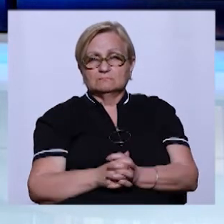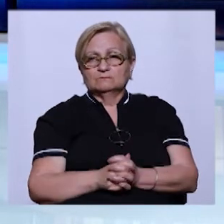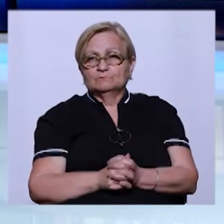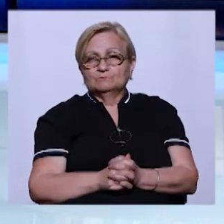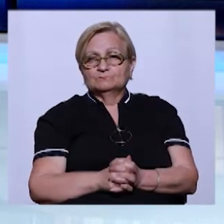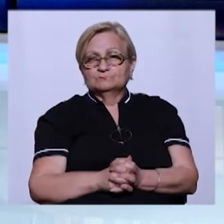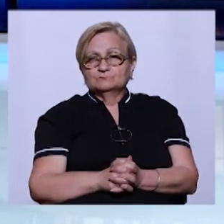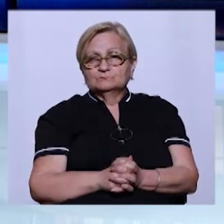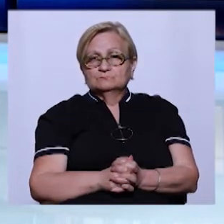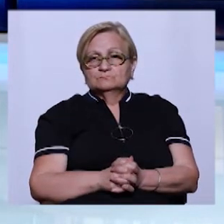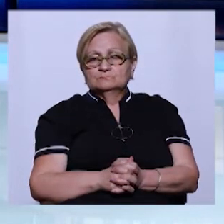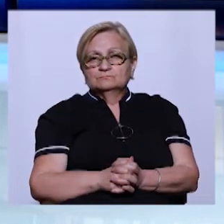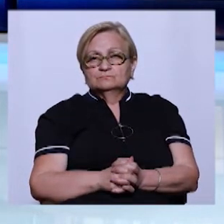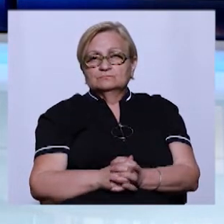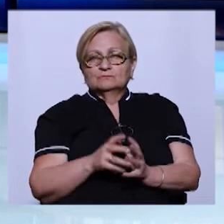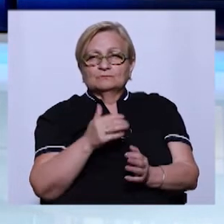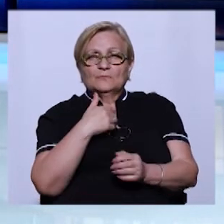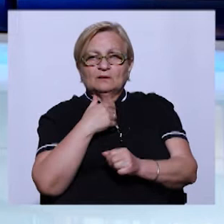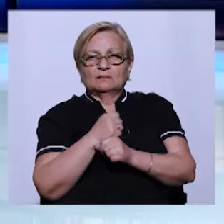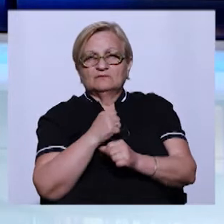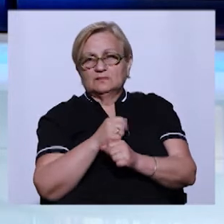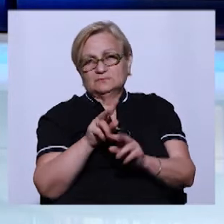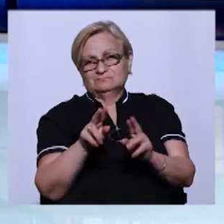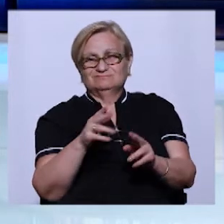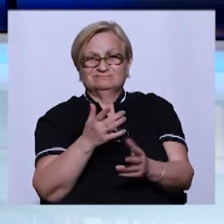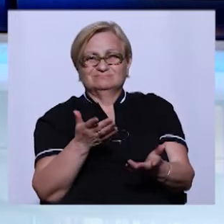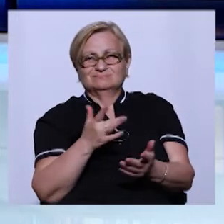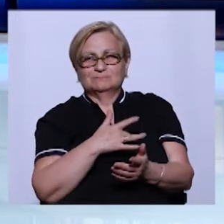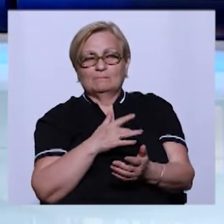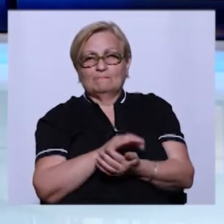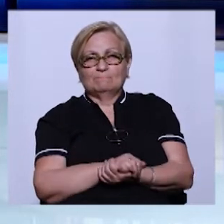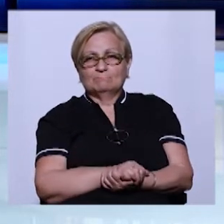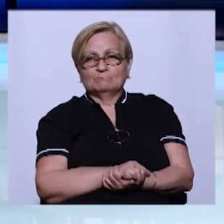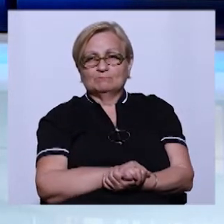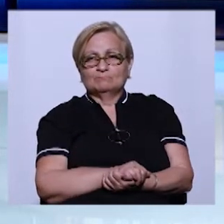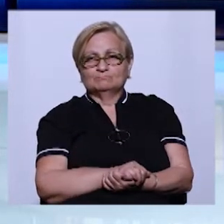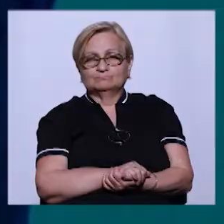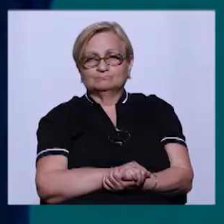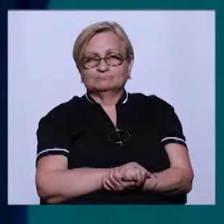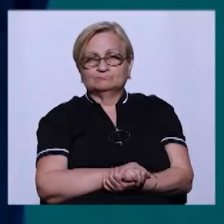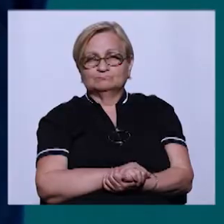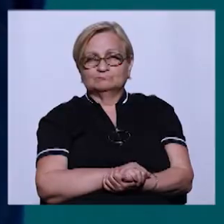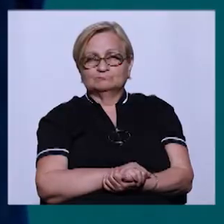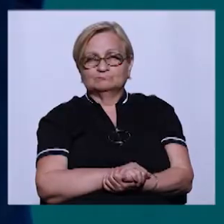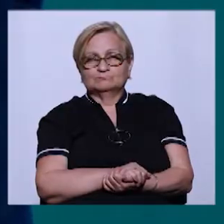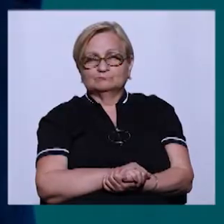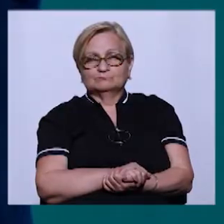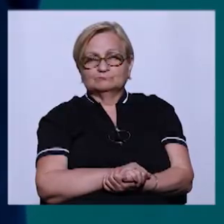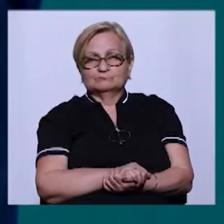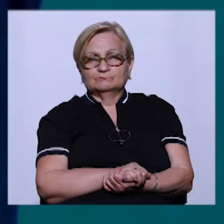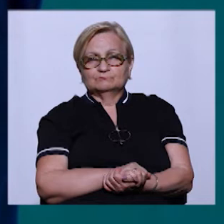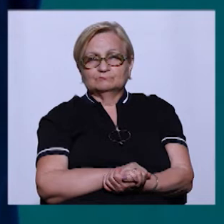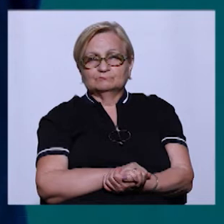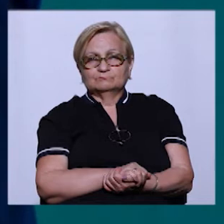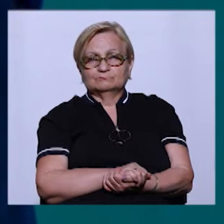ესე გავაკეთეთ თუ გნებავთ აი ესე იყოს აი ეს იყოს მას რაც ფული ქონდა და ეს